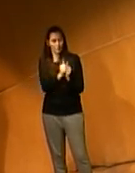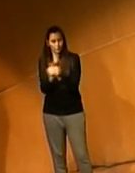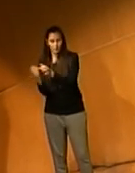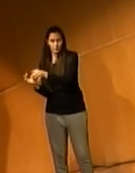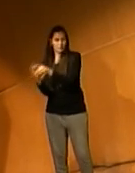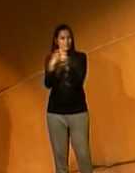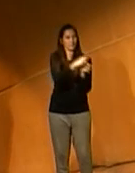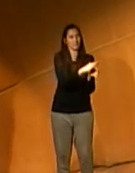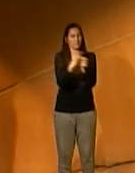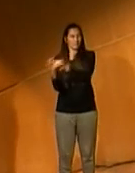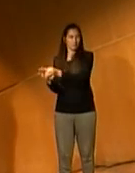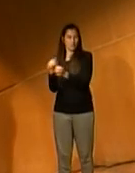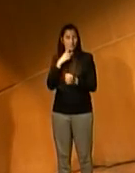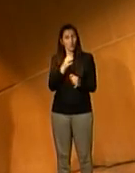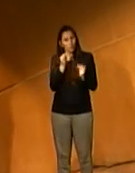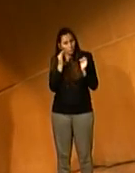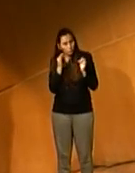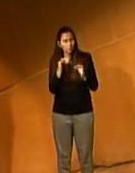temps important